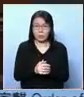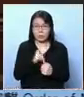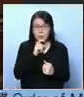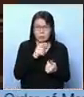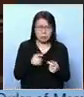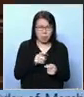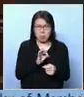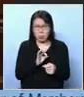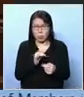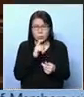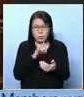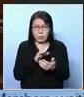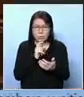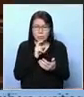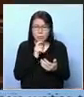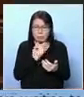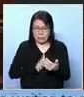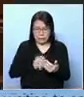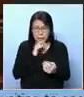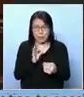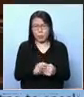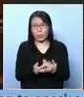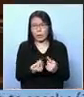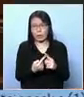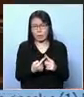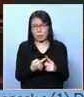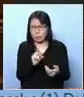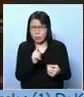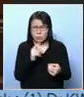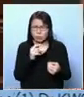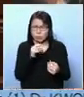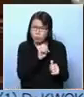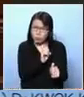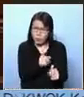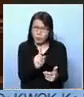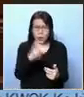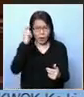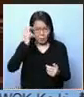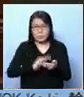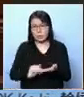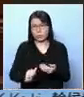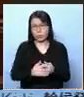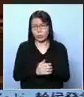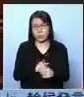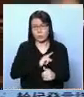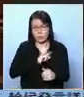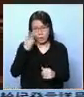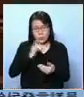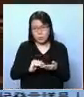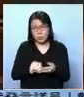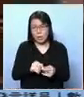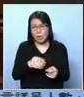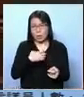member， 咁你哋系点样啊？你嘅说服力喺边度咧？你试谂一清楚先。你要人